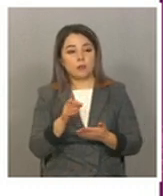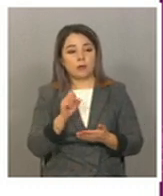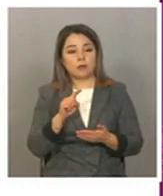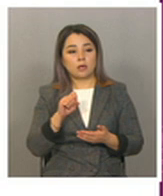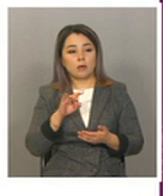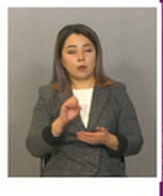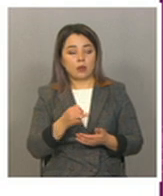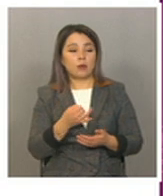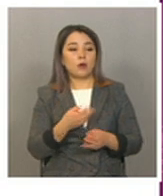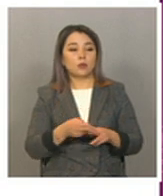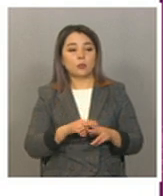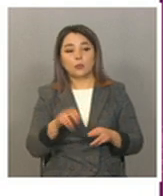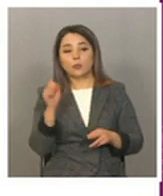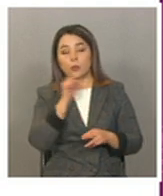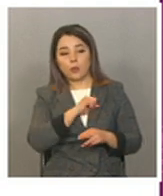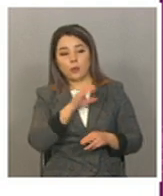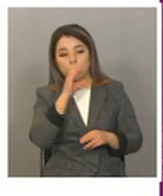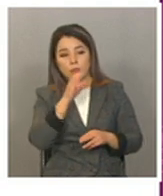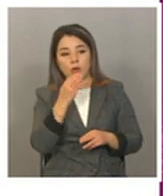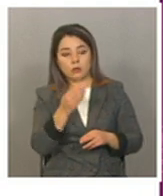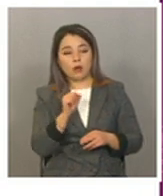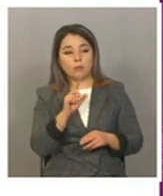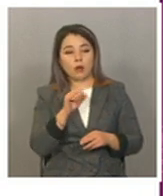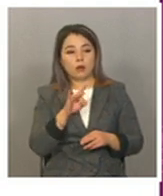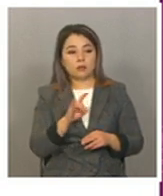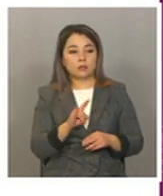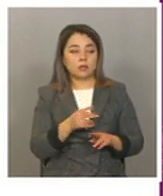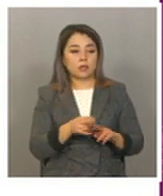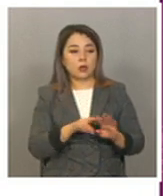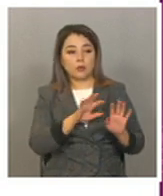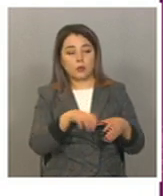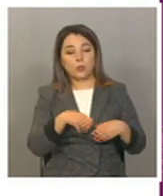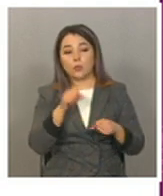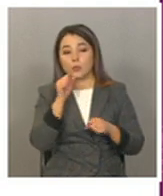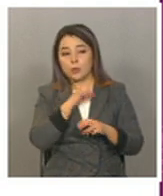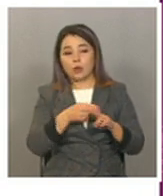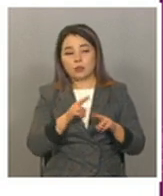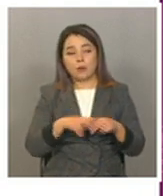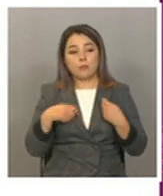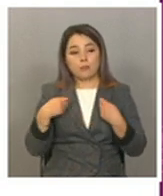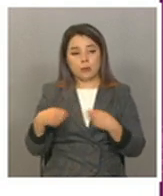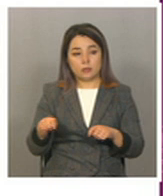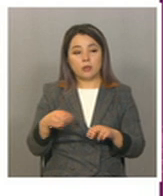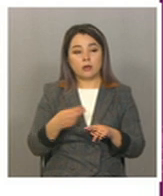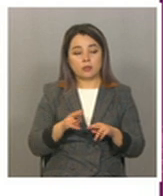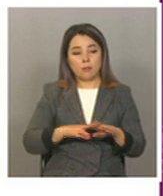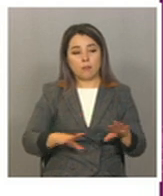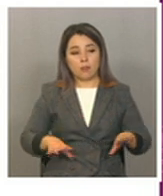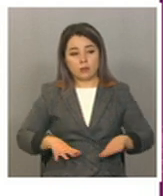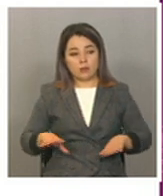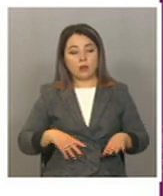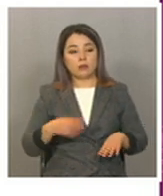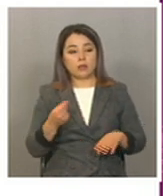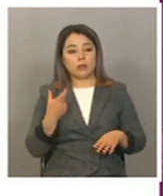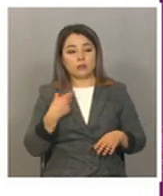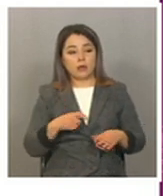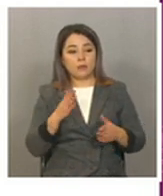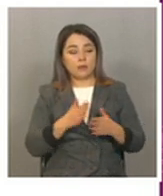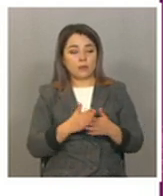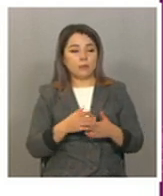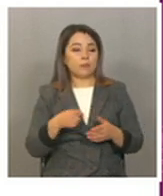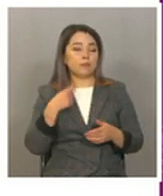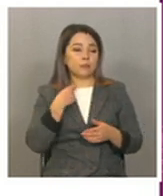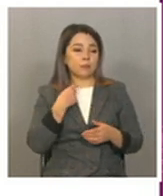украл волчат у Акбары, чтобы продать их на базаре, а деньги пропил. Волчица тоскует по своим